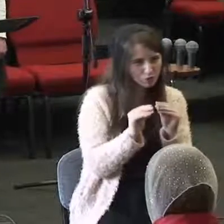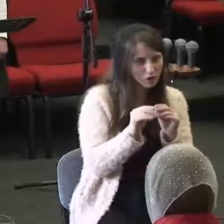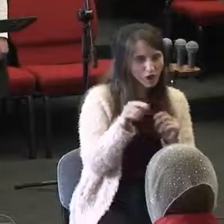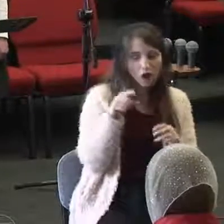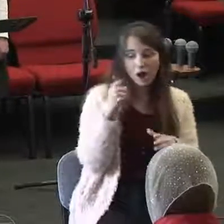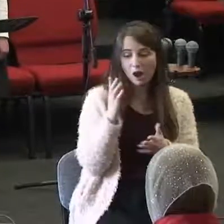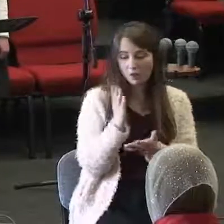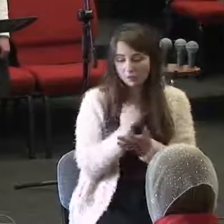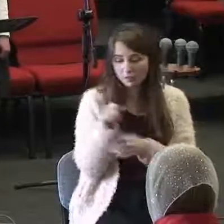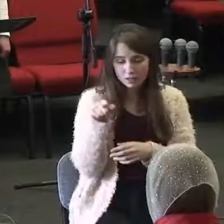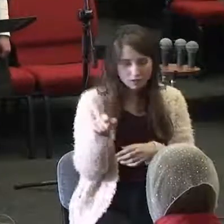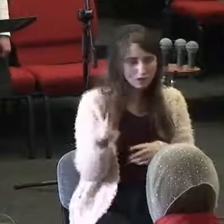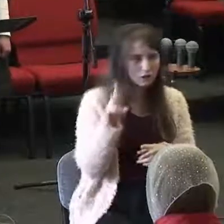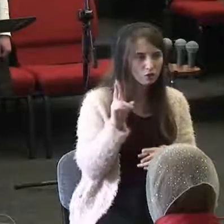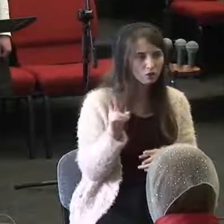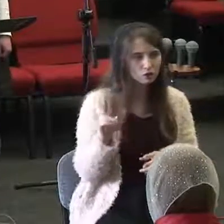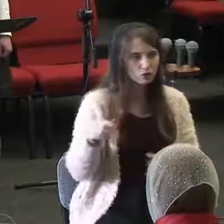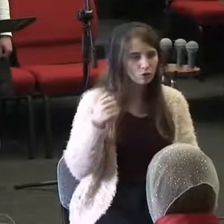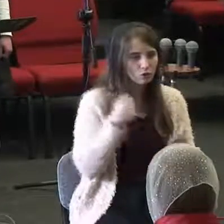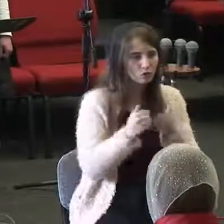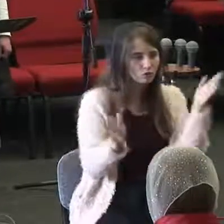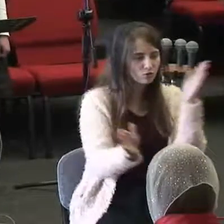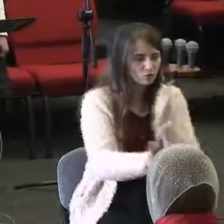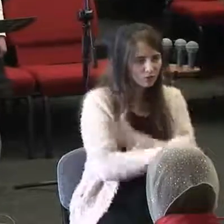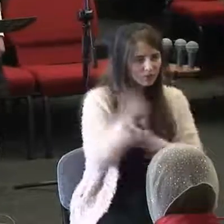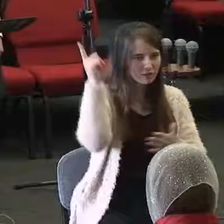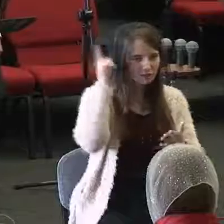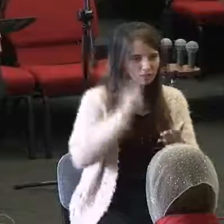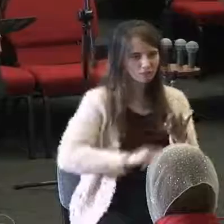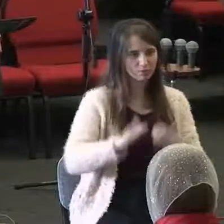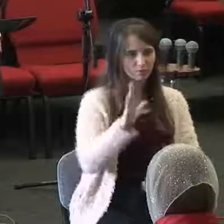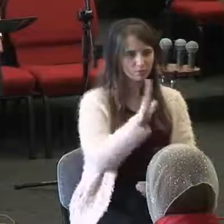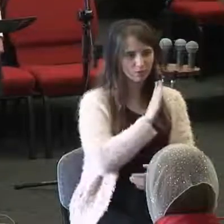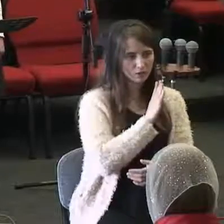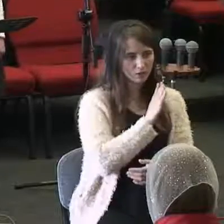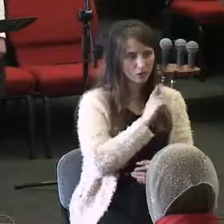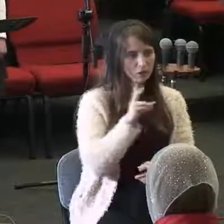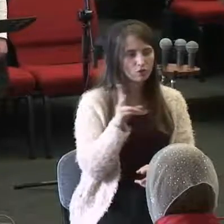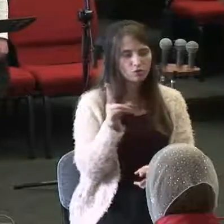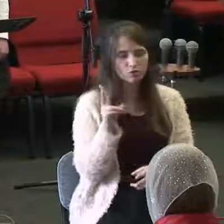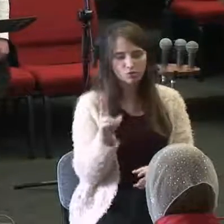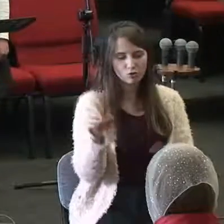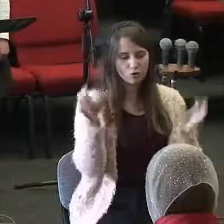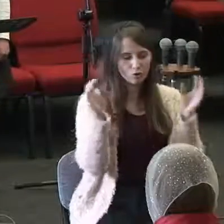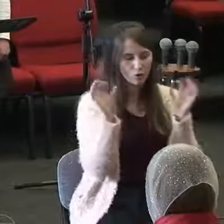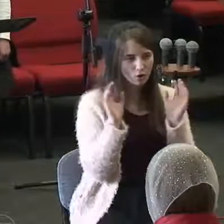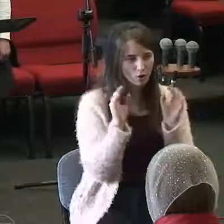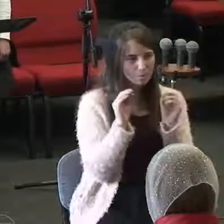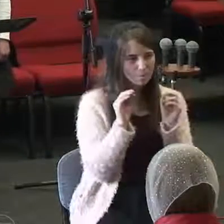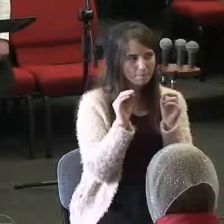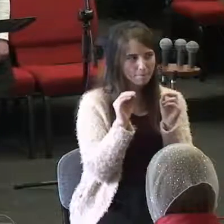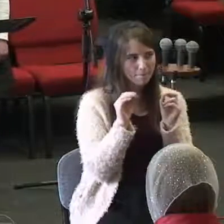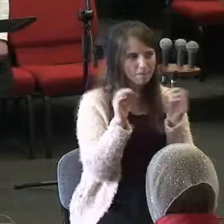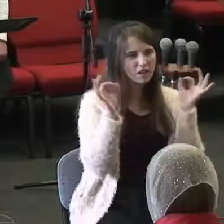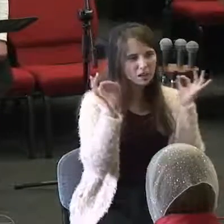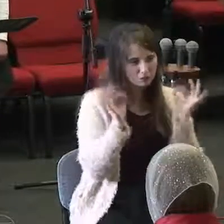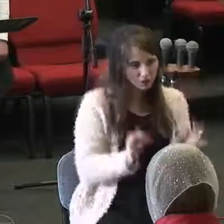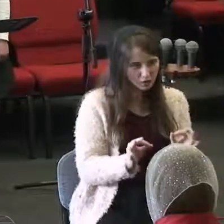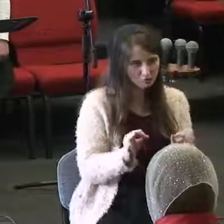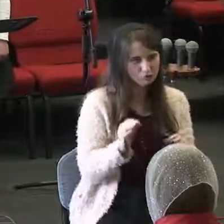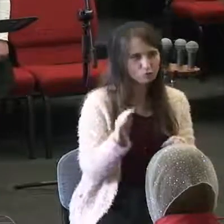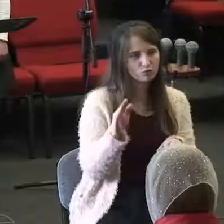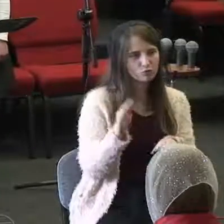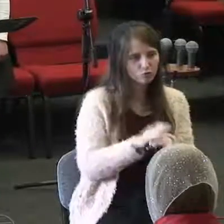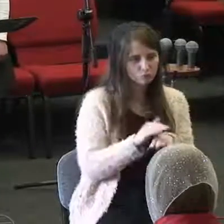Вони високо понад світом носили правду добрих діл, з розп'ятим Господом завітом